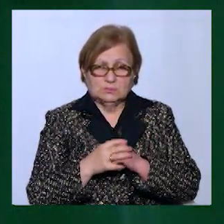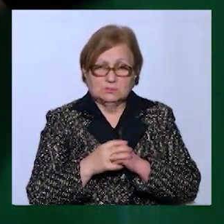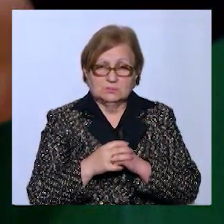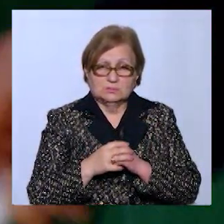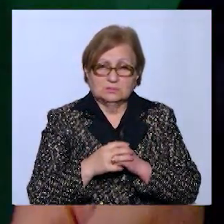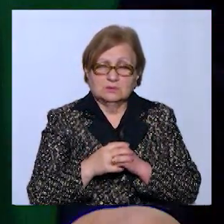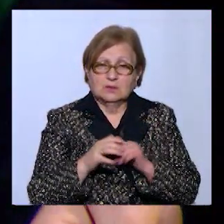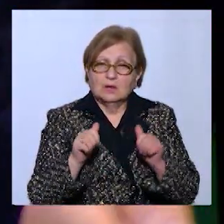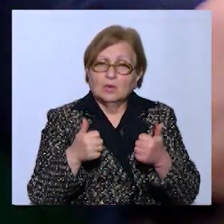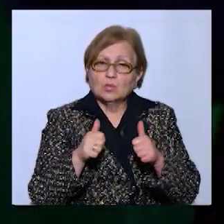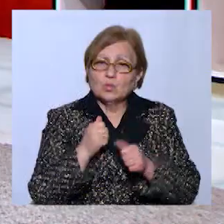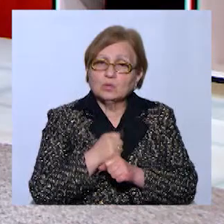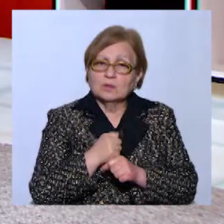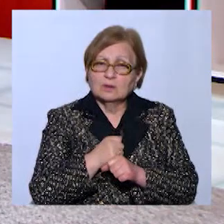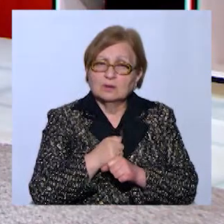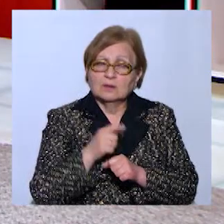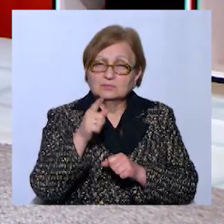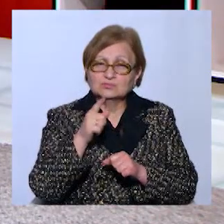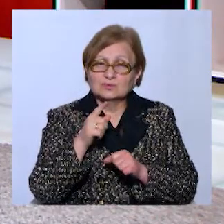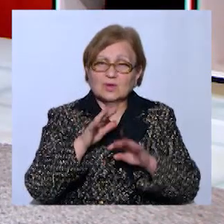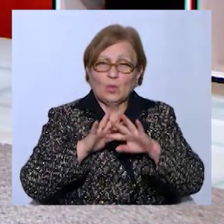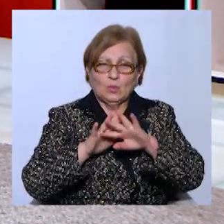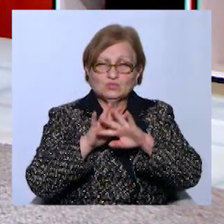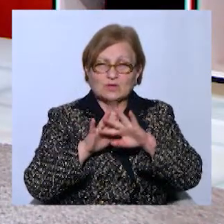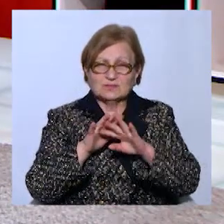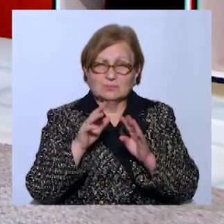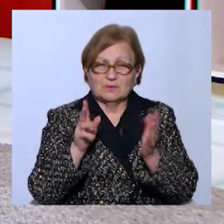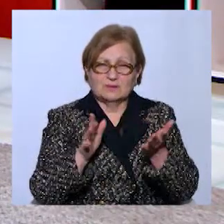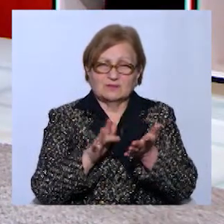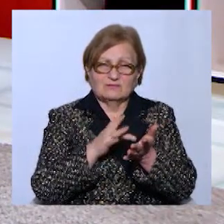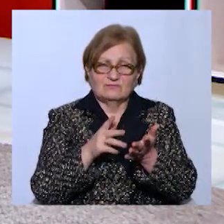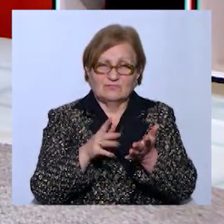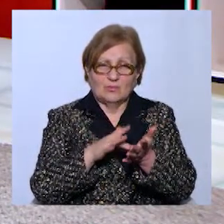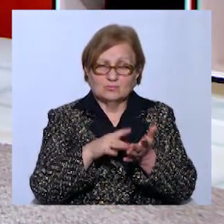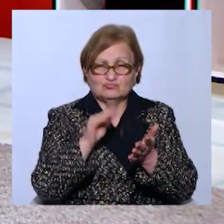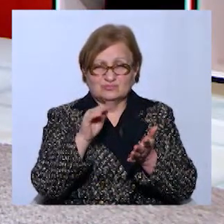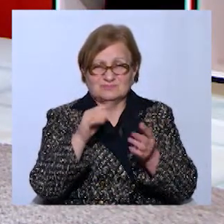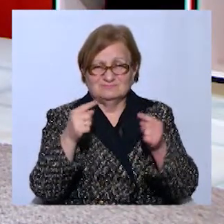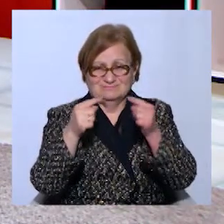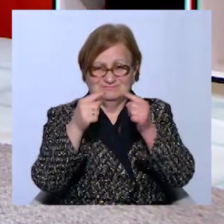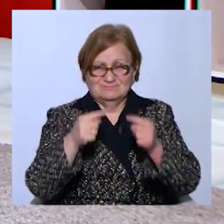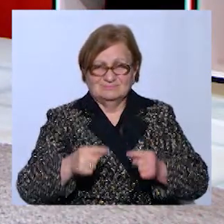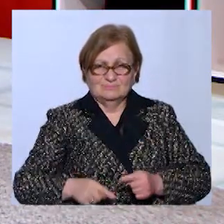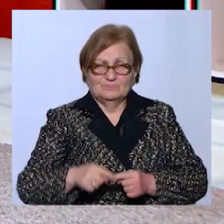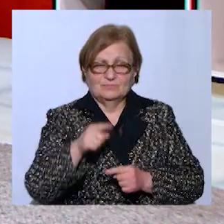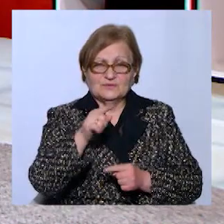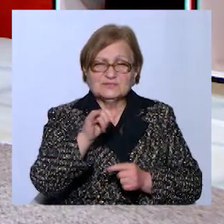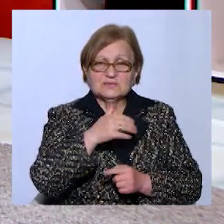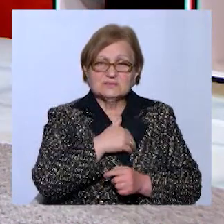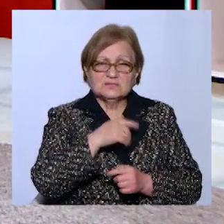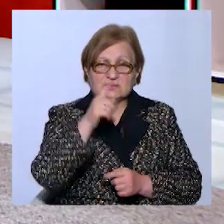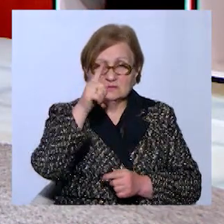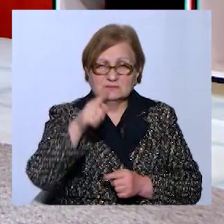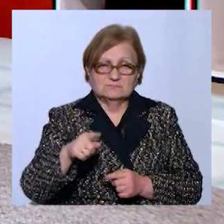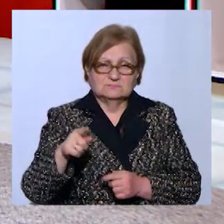რა როგორ გავაკეთებთ ახლა თქვენ უჯრედებიან რეულში ჩამოხვალთ და გვერდზე იმაზე გაყვებით ზუსტად. და ის სადაც გინდა შეერთებთ, აი უჯრედები,